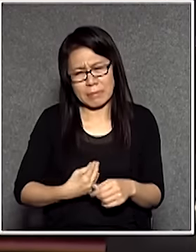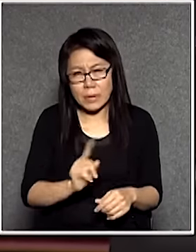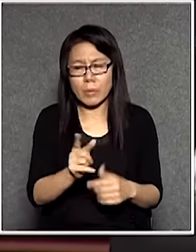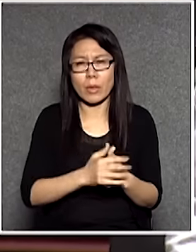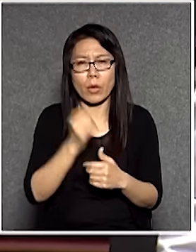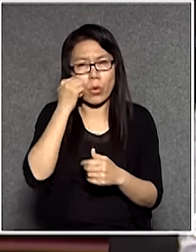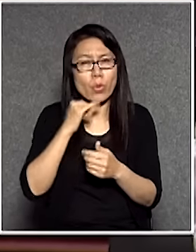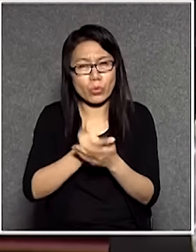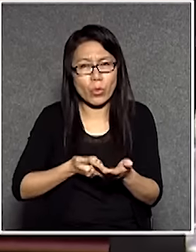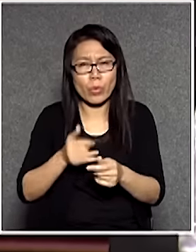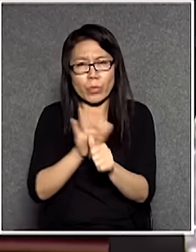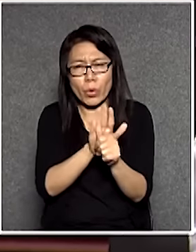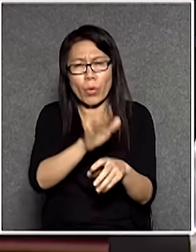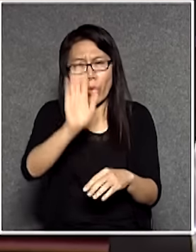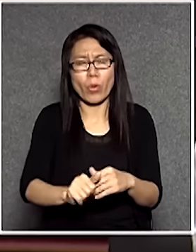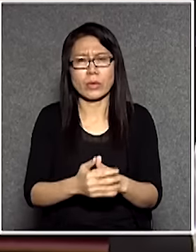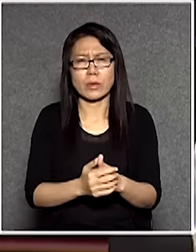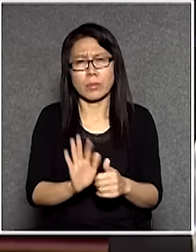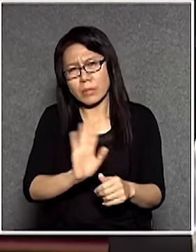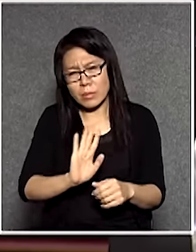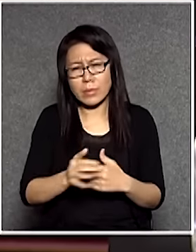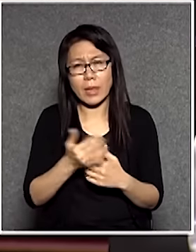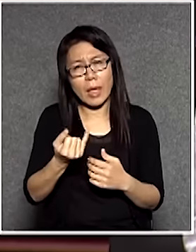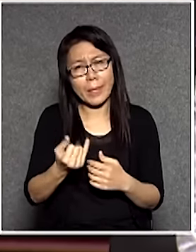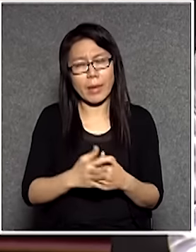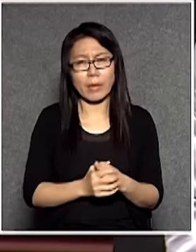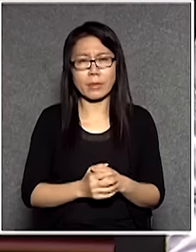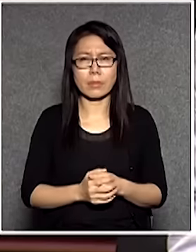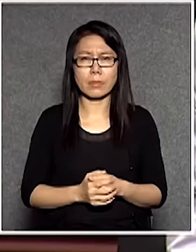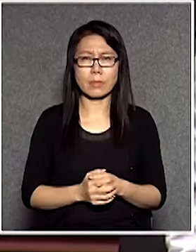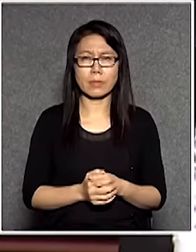退休有保障，是不是這樣說啊？